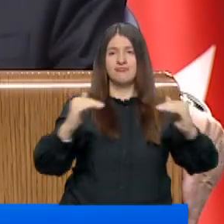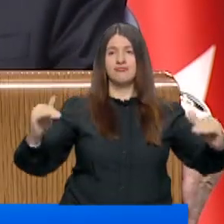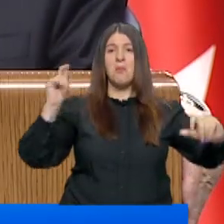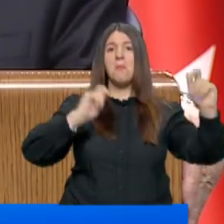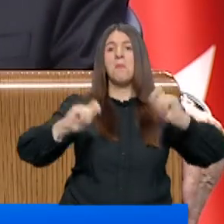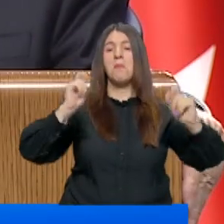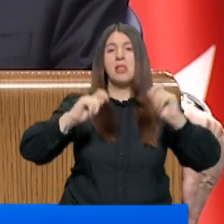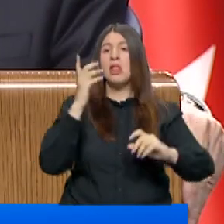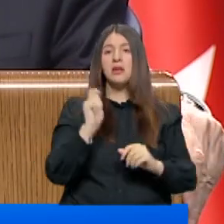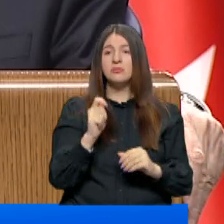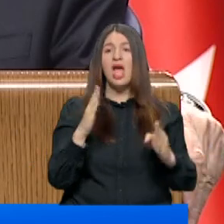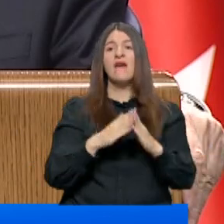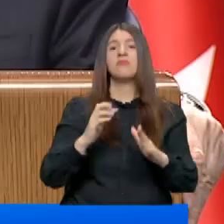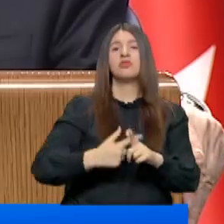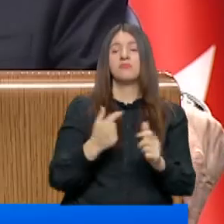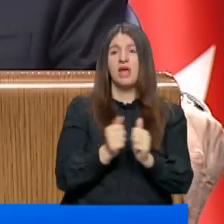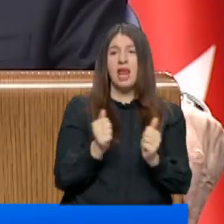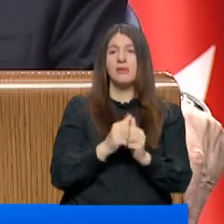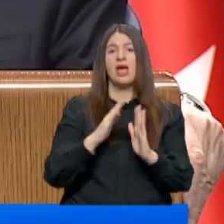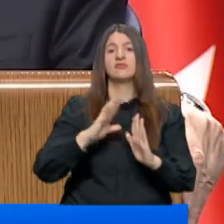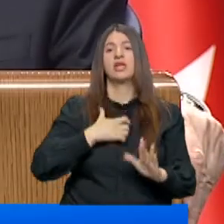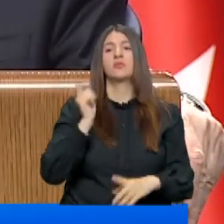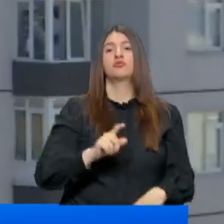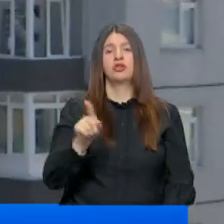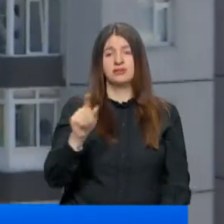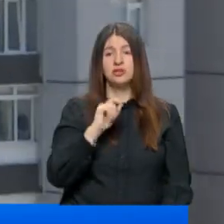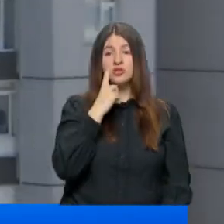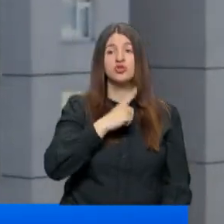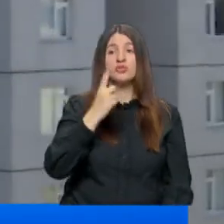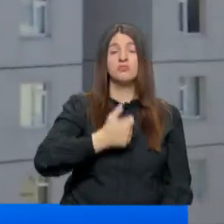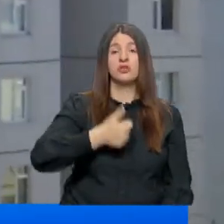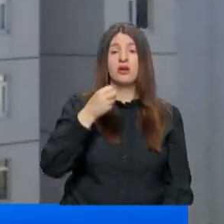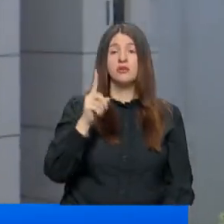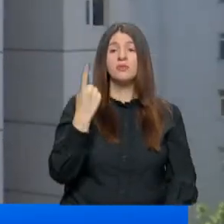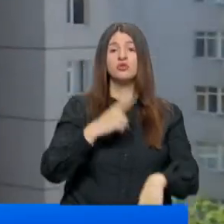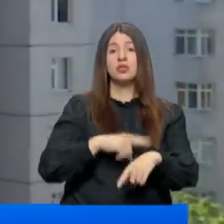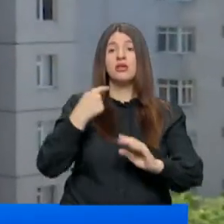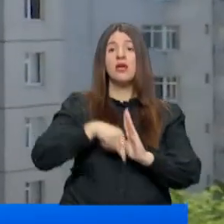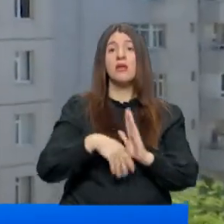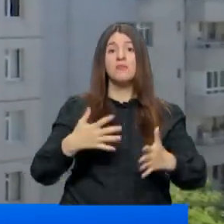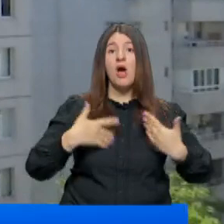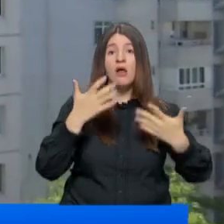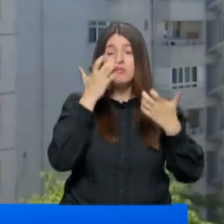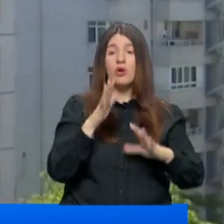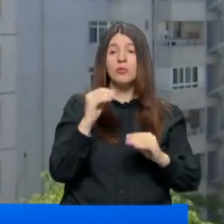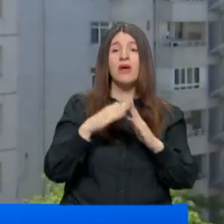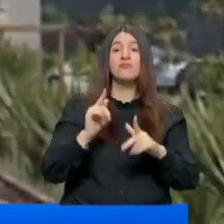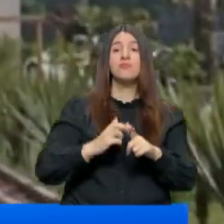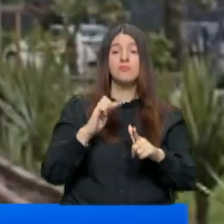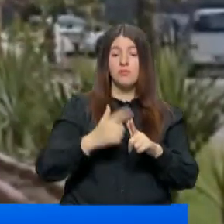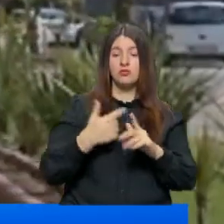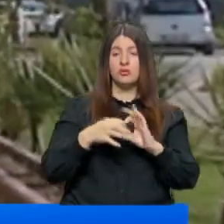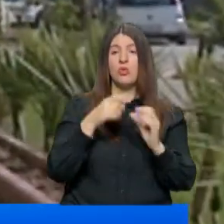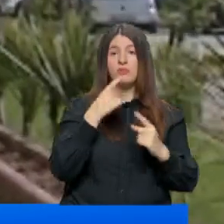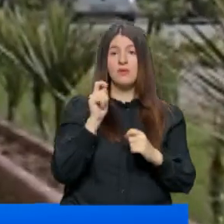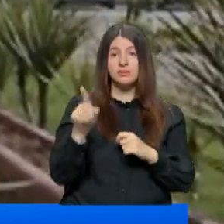edilmiş konut projeleriyle ev sahibi yapacağız. Cumhurbaşkanı Erdoğan bir süredir detayları merak edilen konut projesiyle ilgili